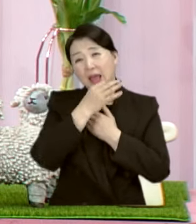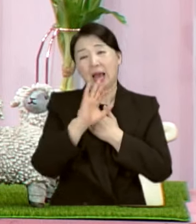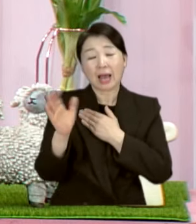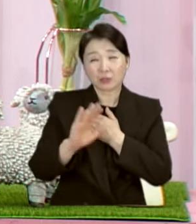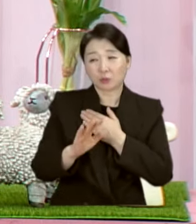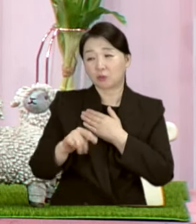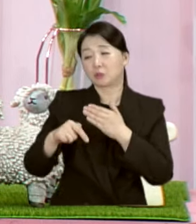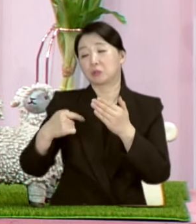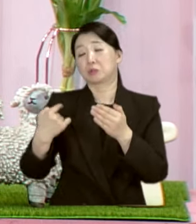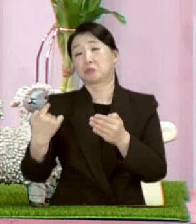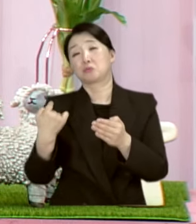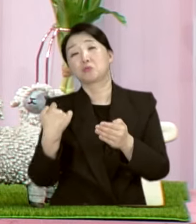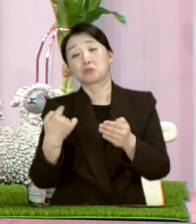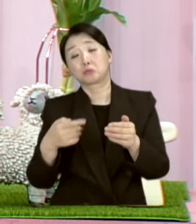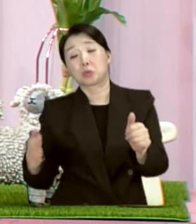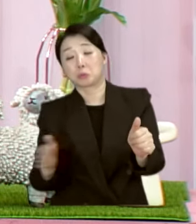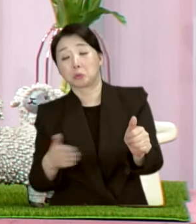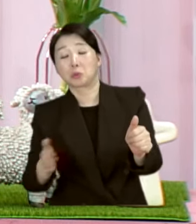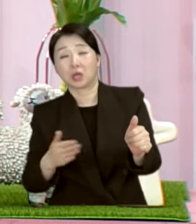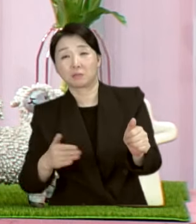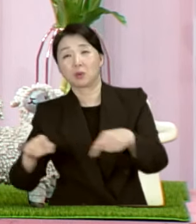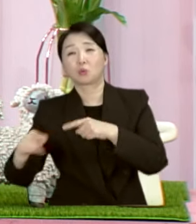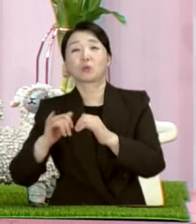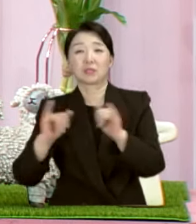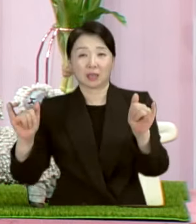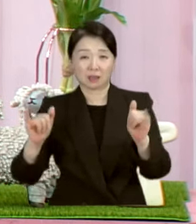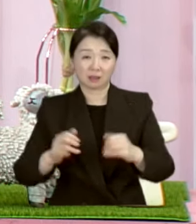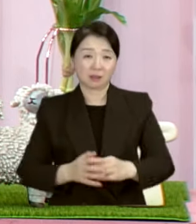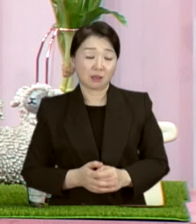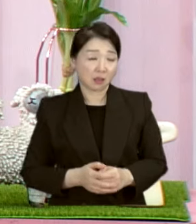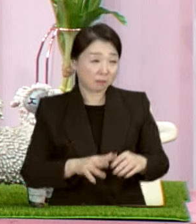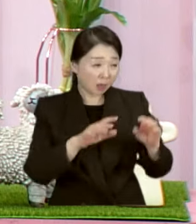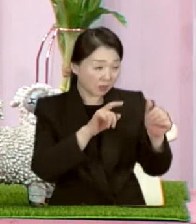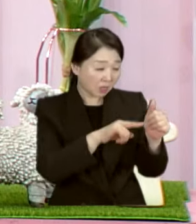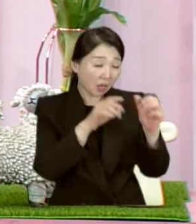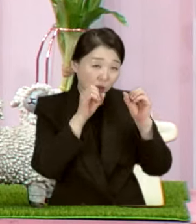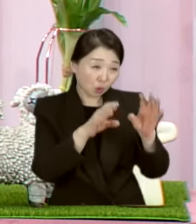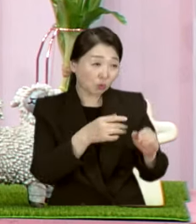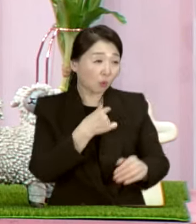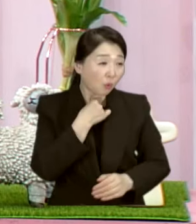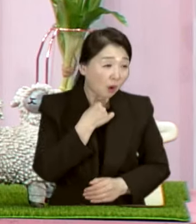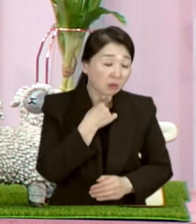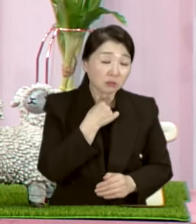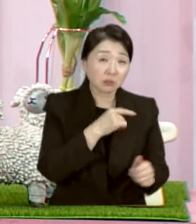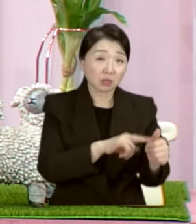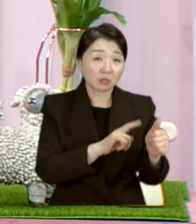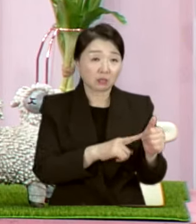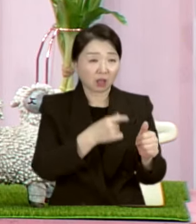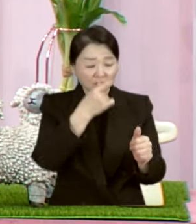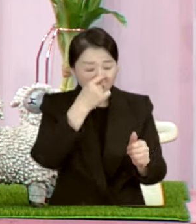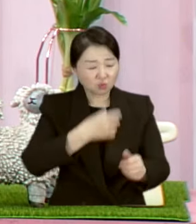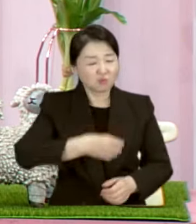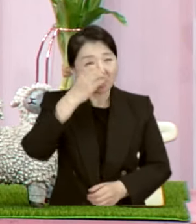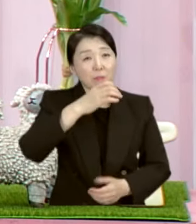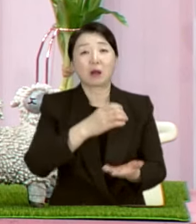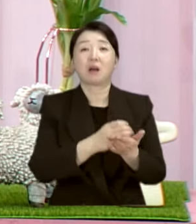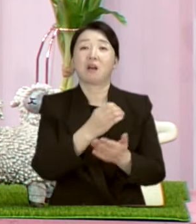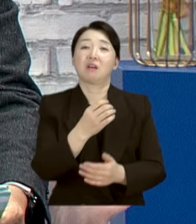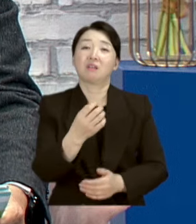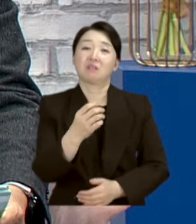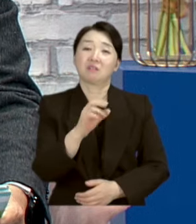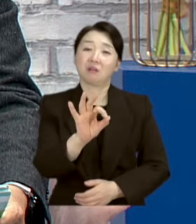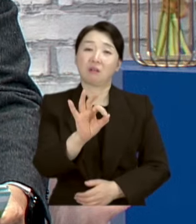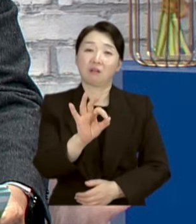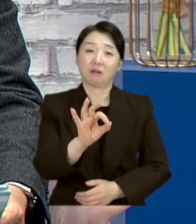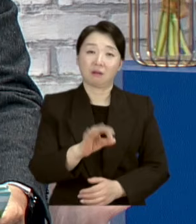통치자들과 권세라고 성경에 나와 있잖아요. 정말 이 친구 전도만 하려고 그러면 이 친구가 제 앞에서 소주를 10병씩 먹는